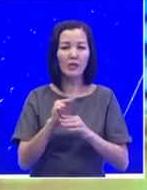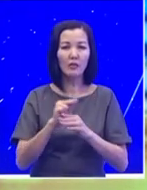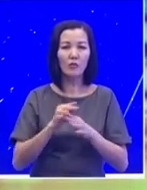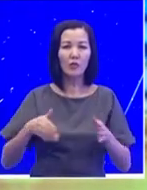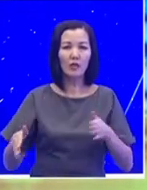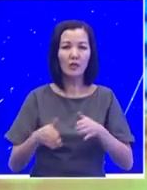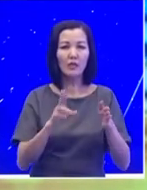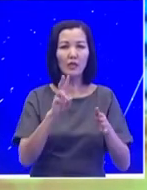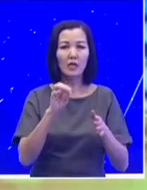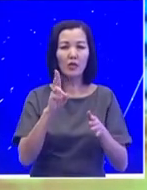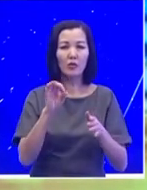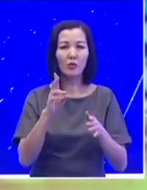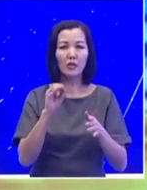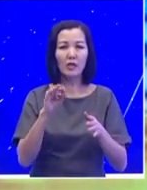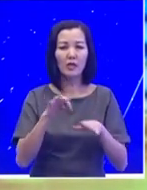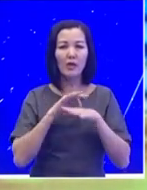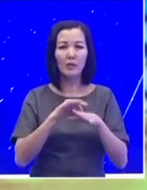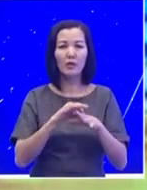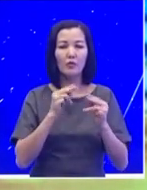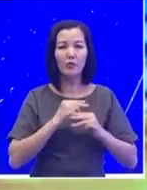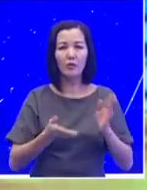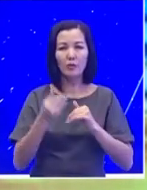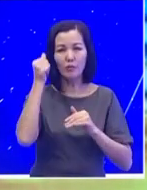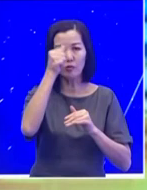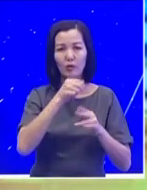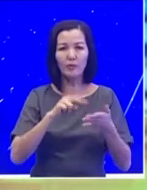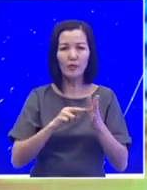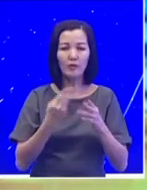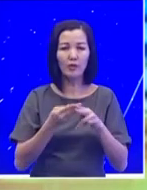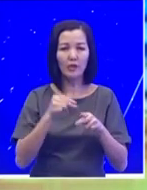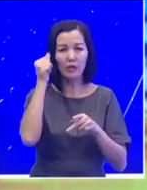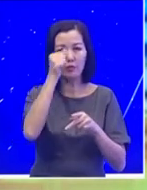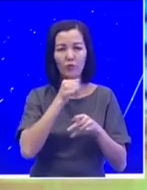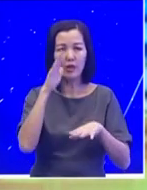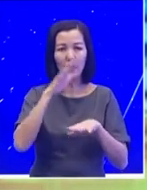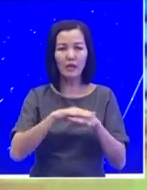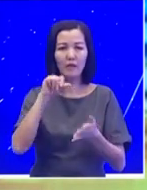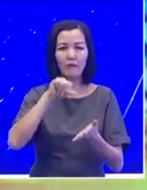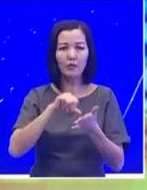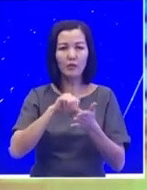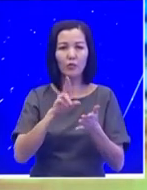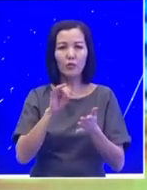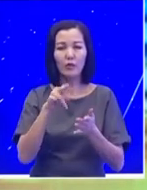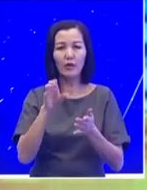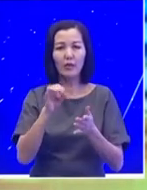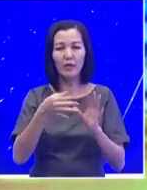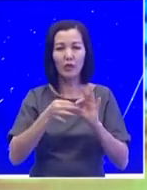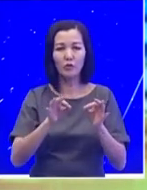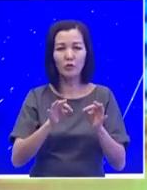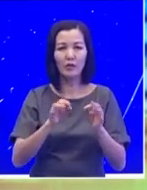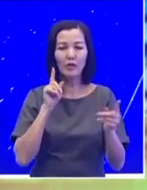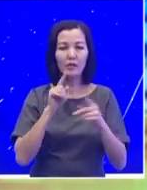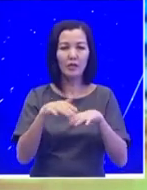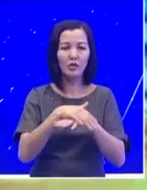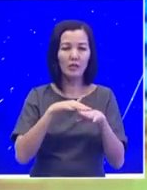на Нарынкол-Кеген. О проделанной работе за прошлый год и планами на текущий поделился аким района Нуржан Кудайбергенов на отчетной